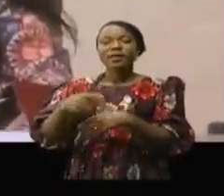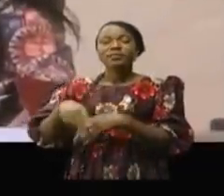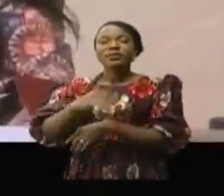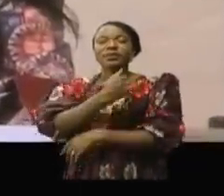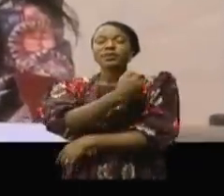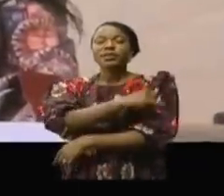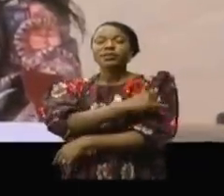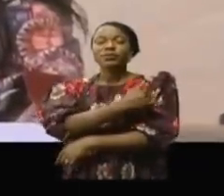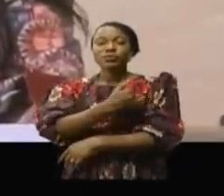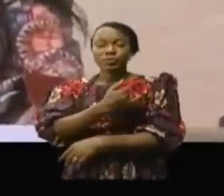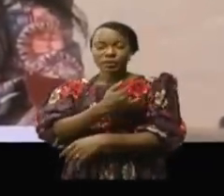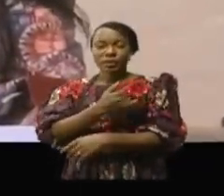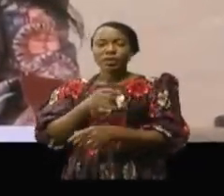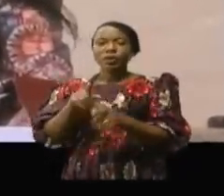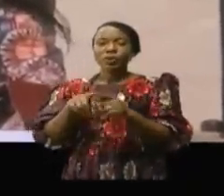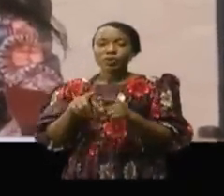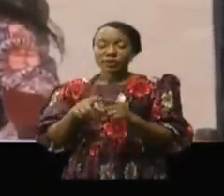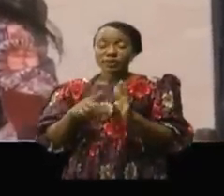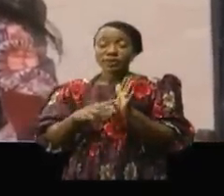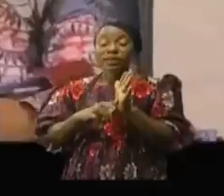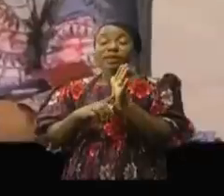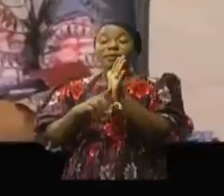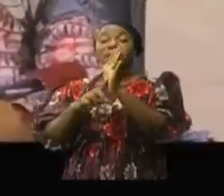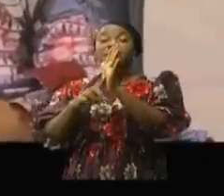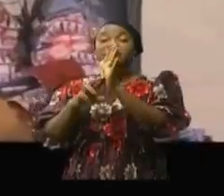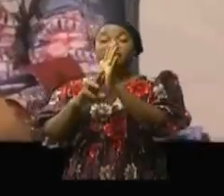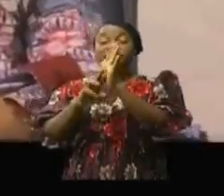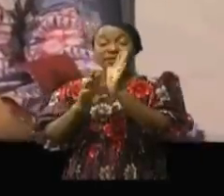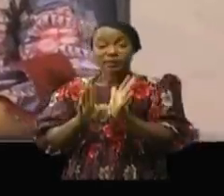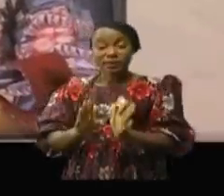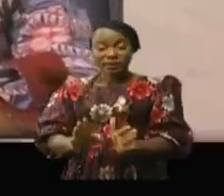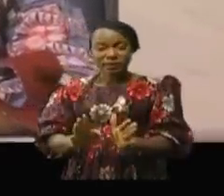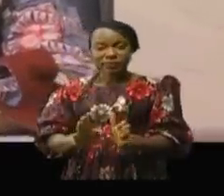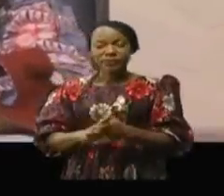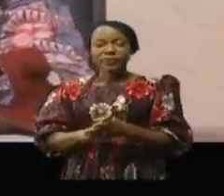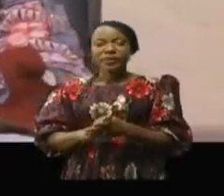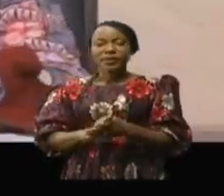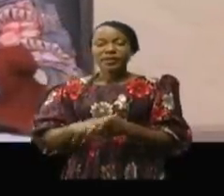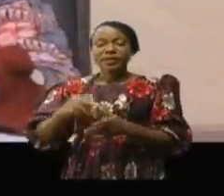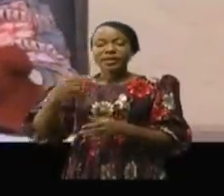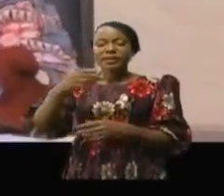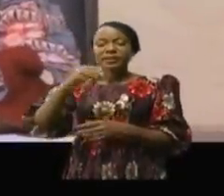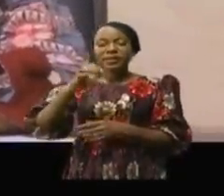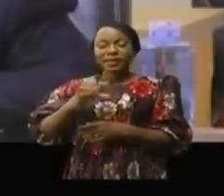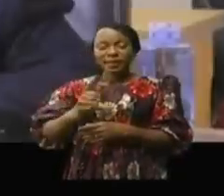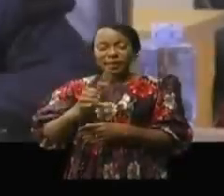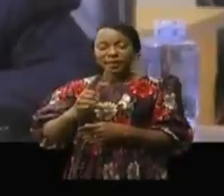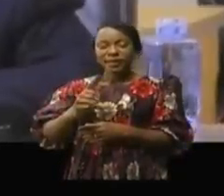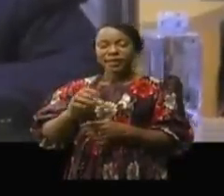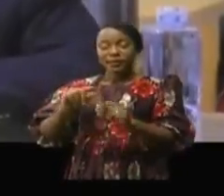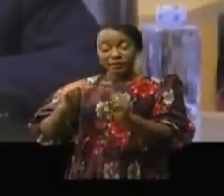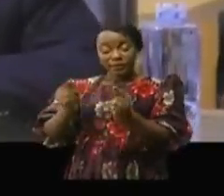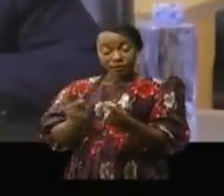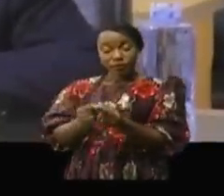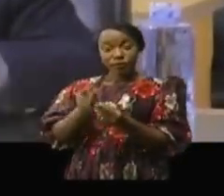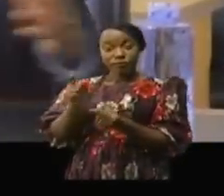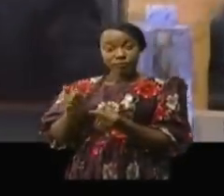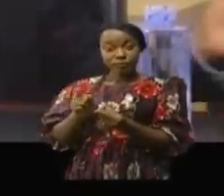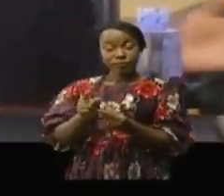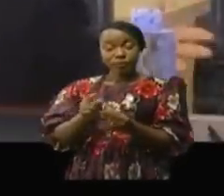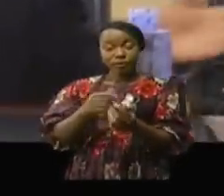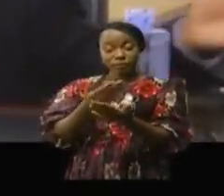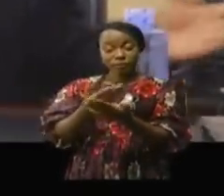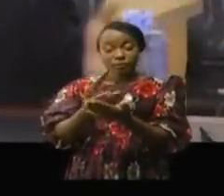par la représentante du ACR en RDC, Madame Angèle Atangara, accompagnée d'une forte délégation stratégique